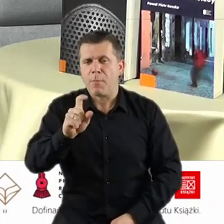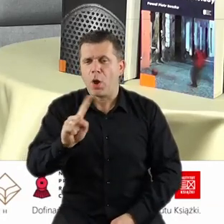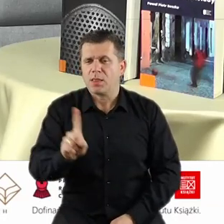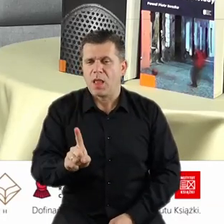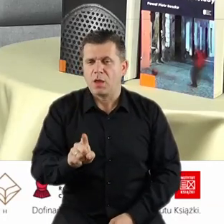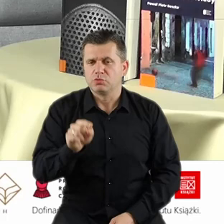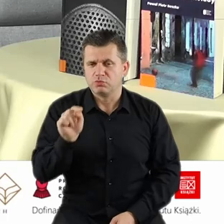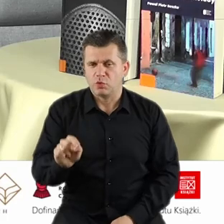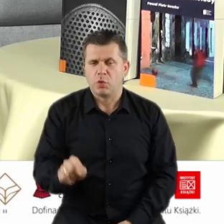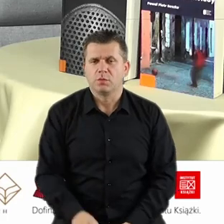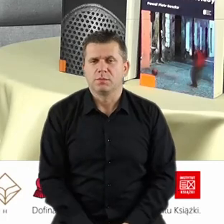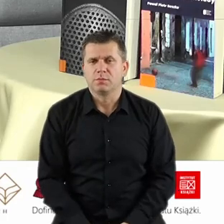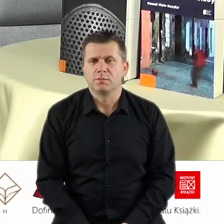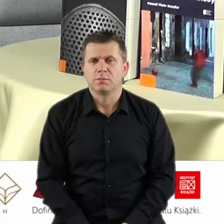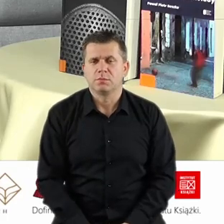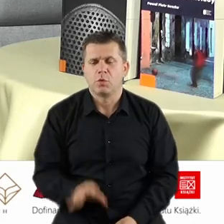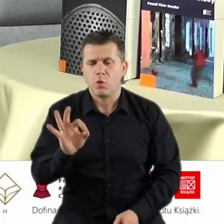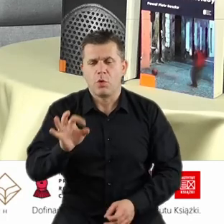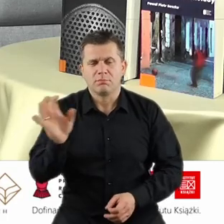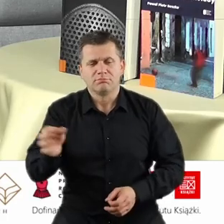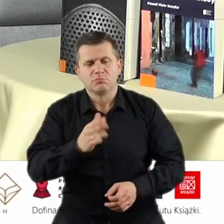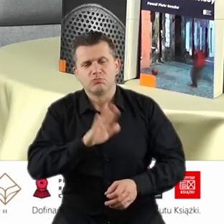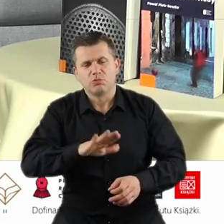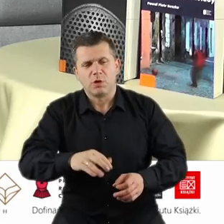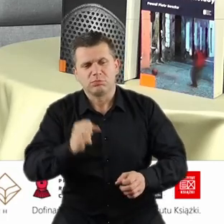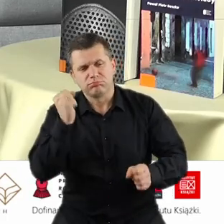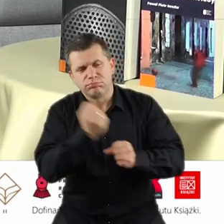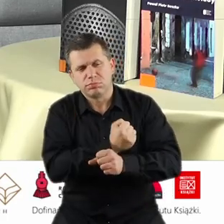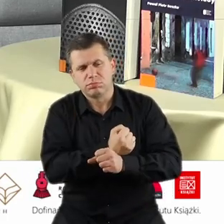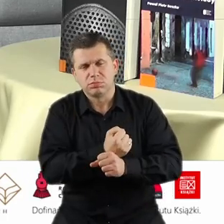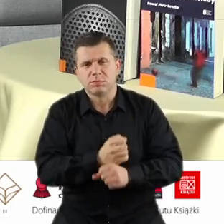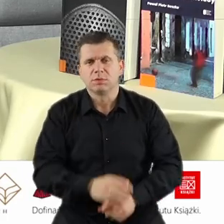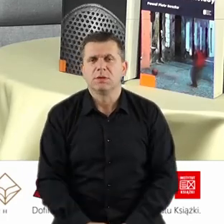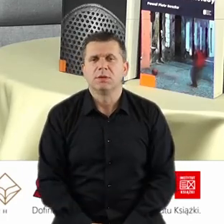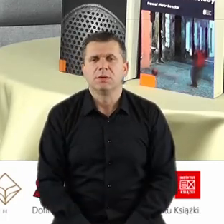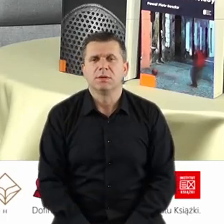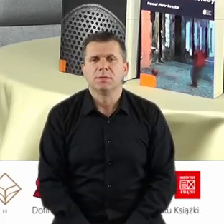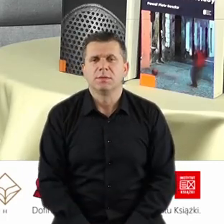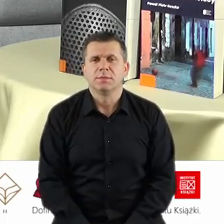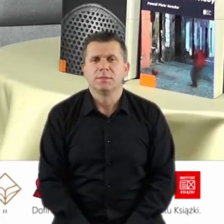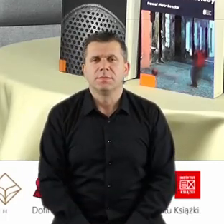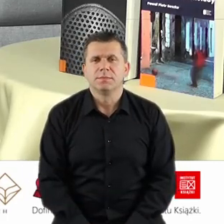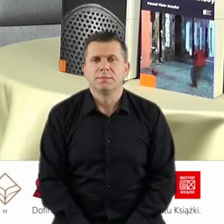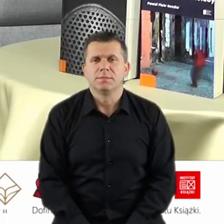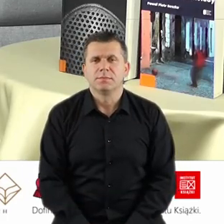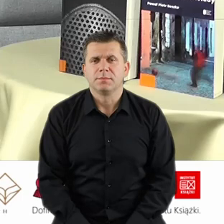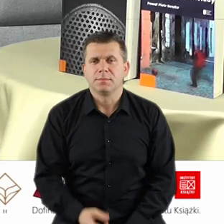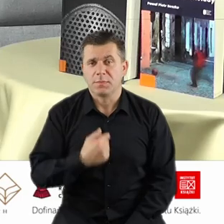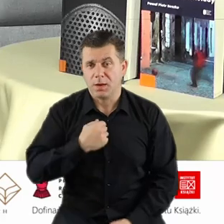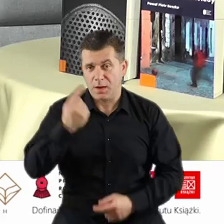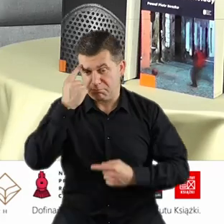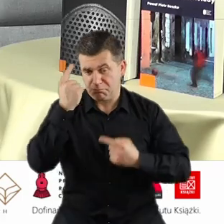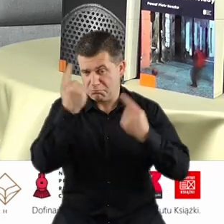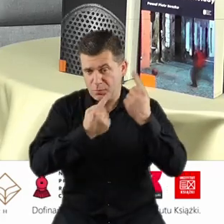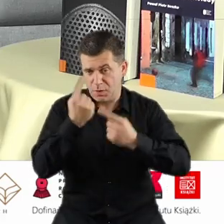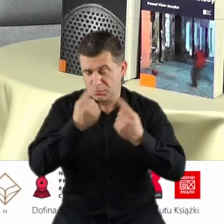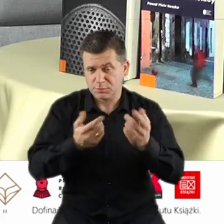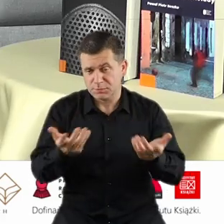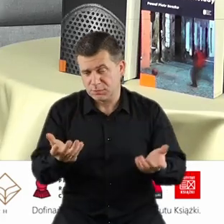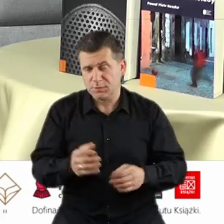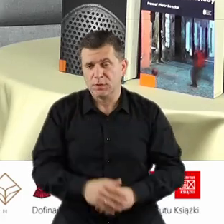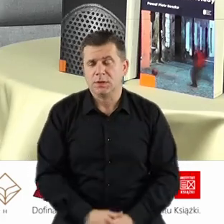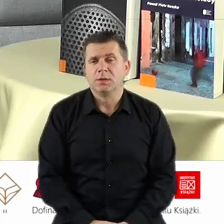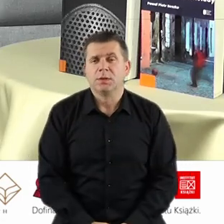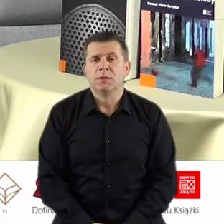reportaże o partnerach dzieciobójczyń też. Skoro policja o nich nie pyta, no to ja pomyślałem, że jakoś